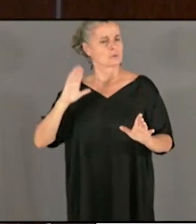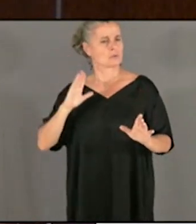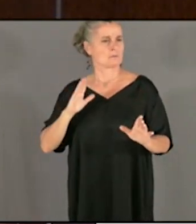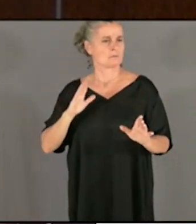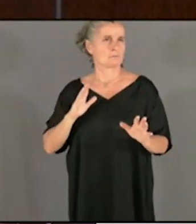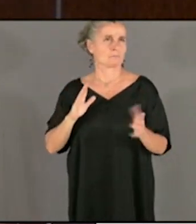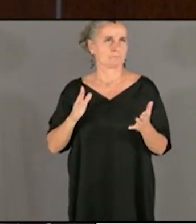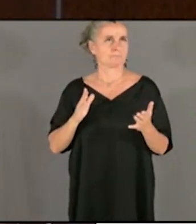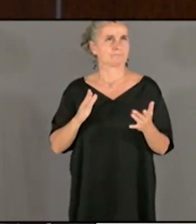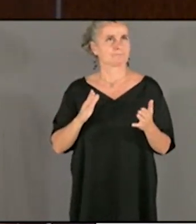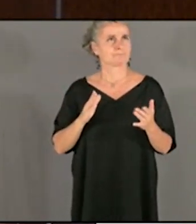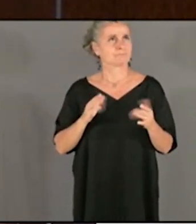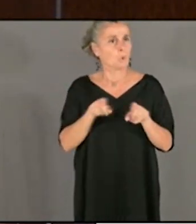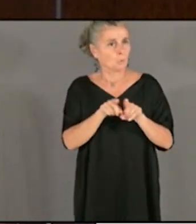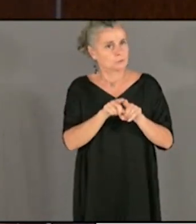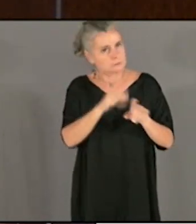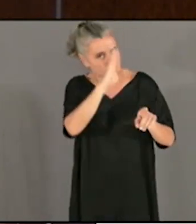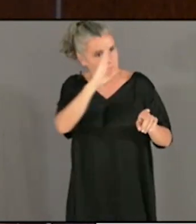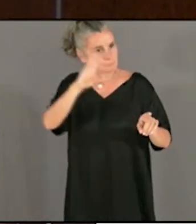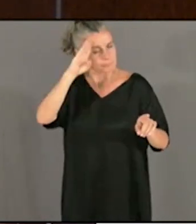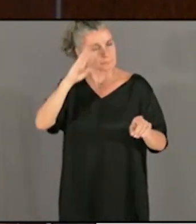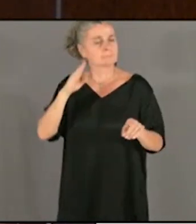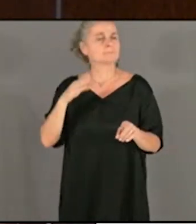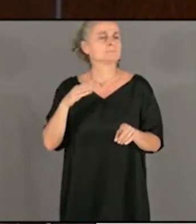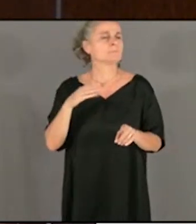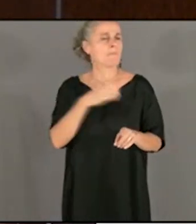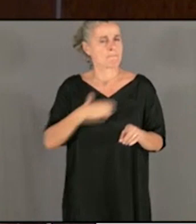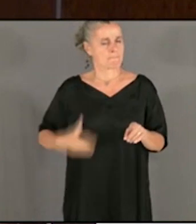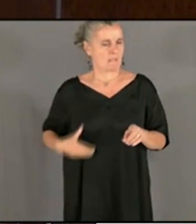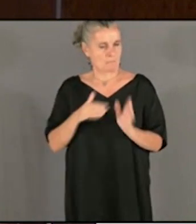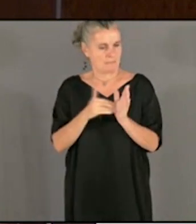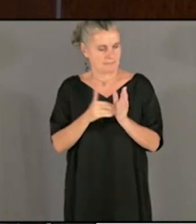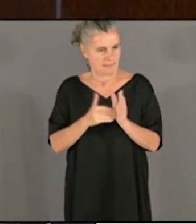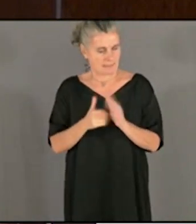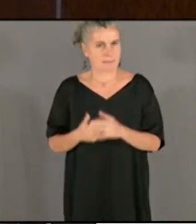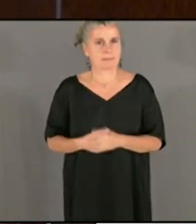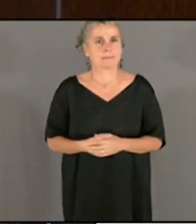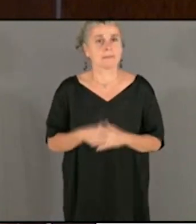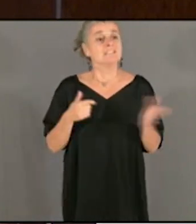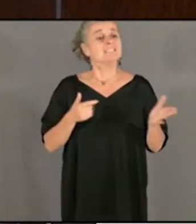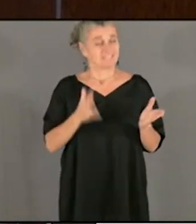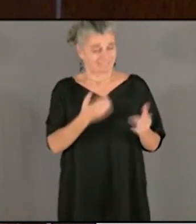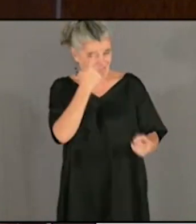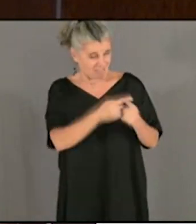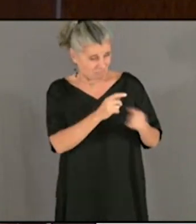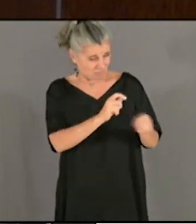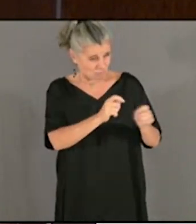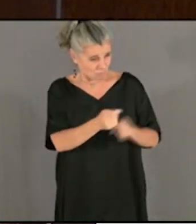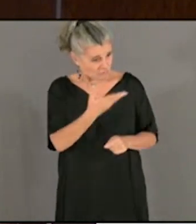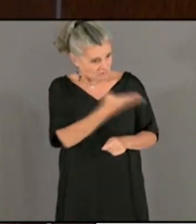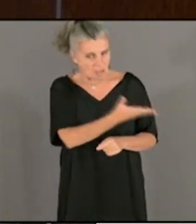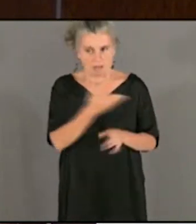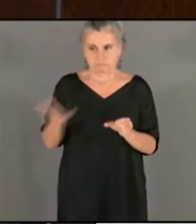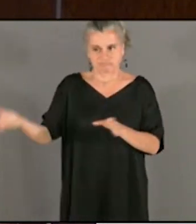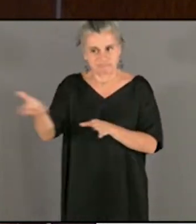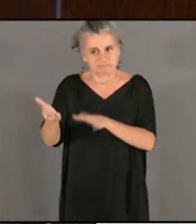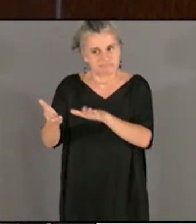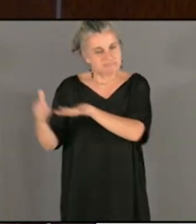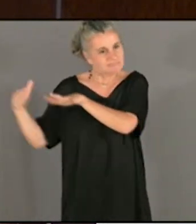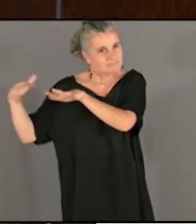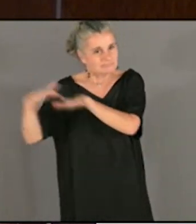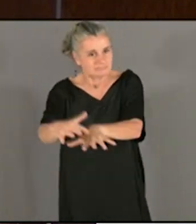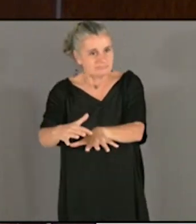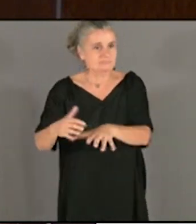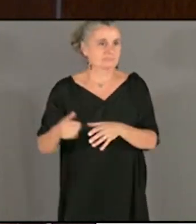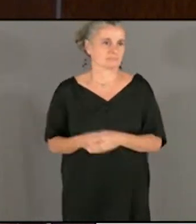la situation de la ville qui accueillait toujours plus d'étrangers, y compris ceux qui débarquaient de